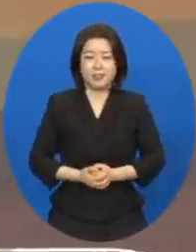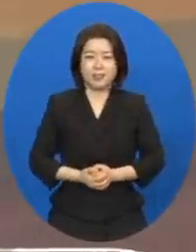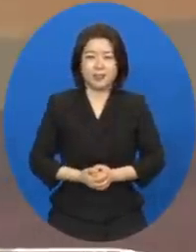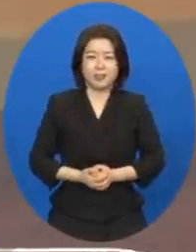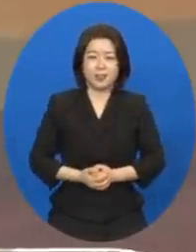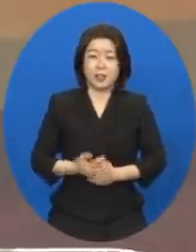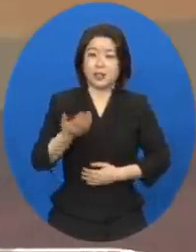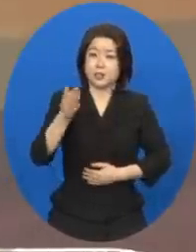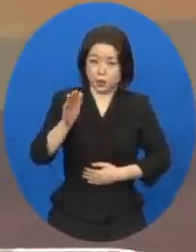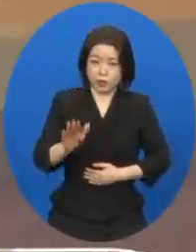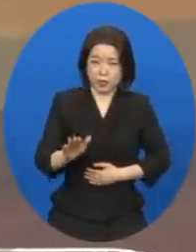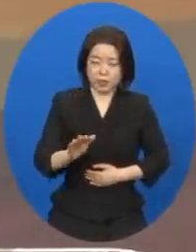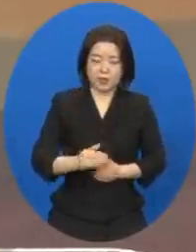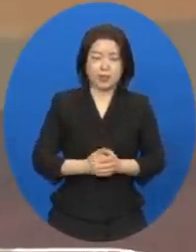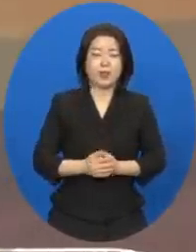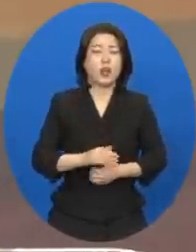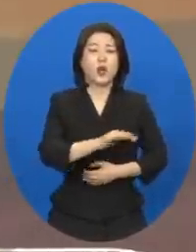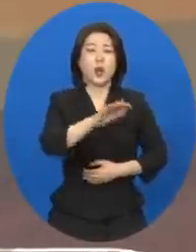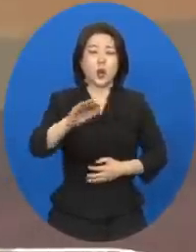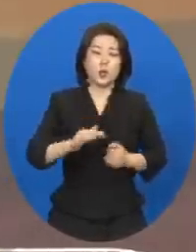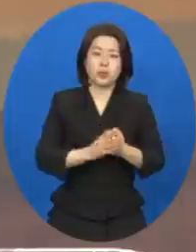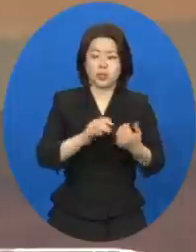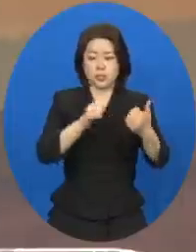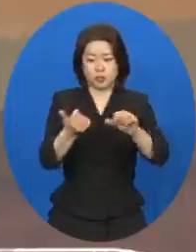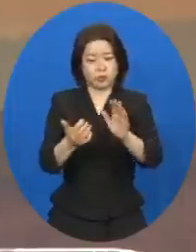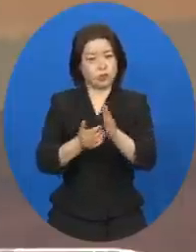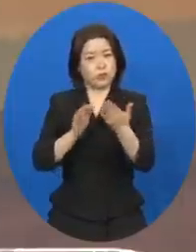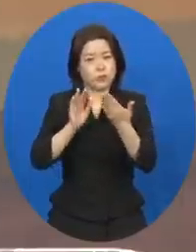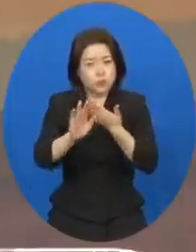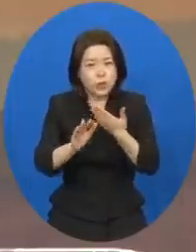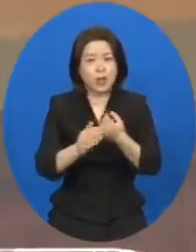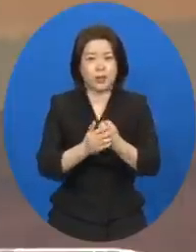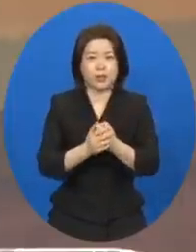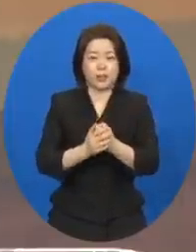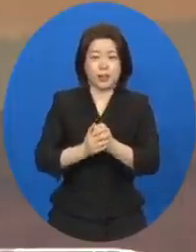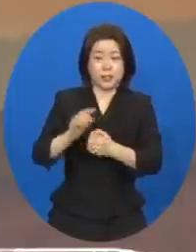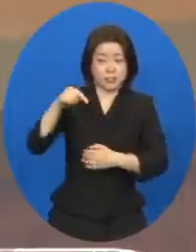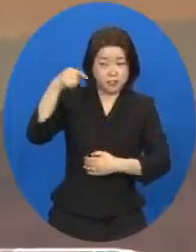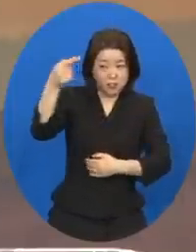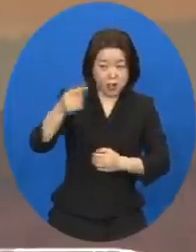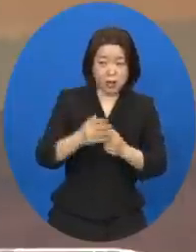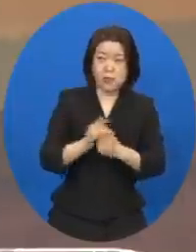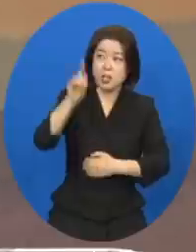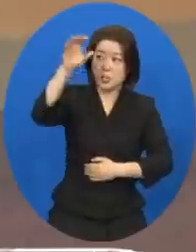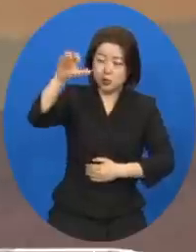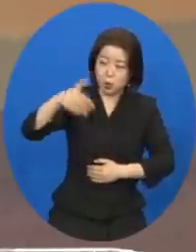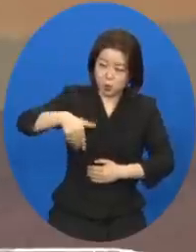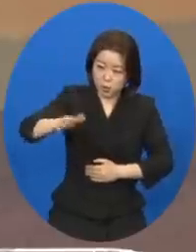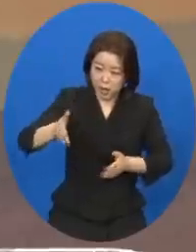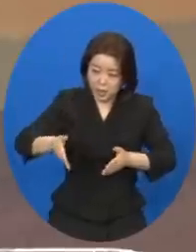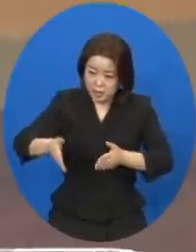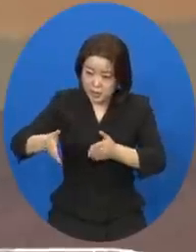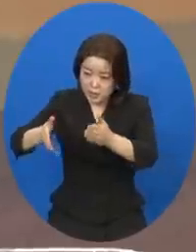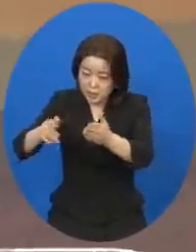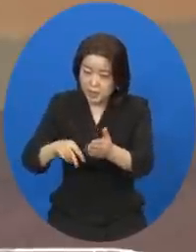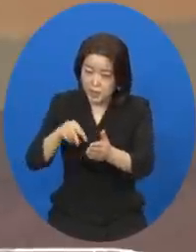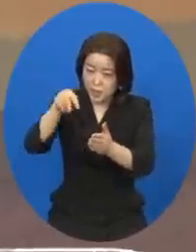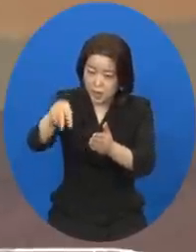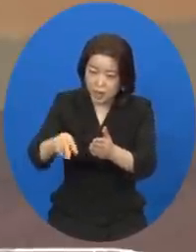그런데 우리가 죽고 난 다음에서야 천국 가는 길에 들어서는 게 아니라는